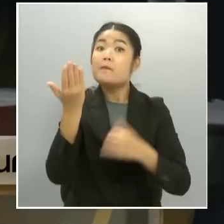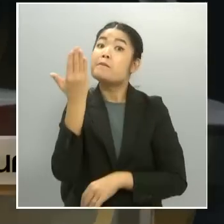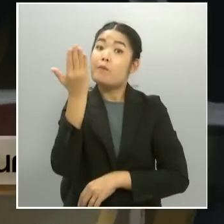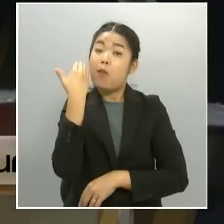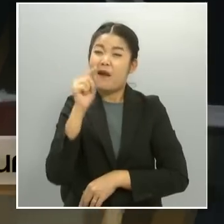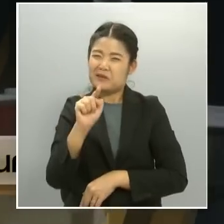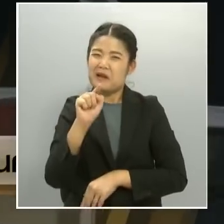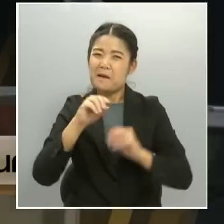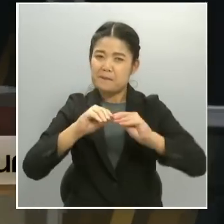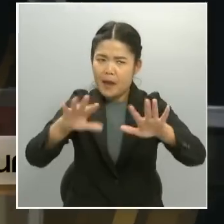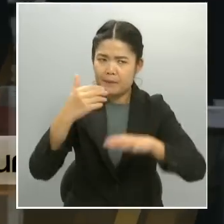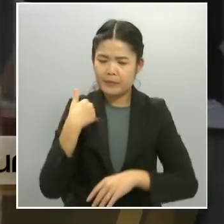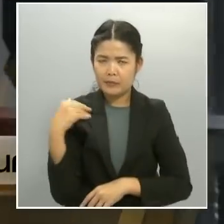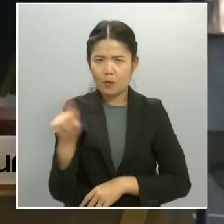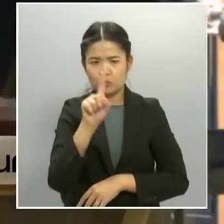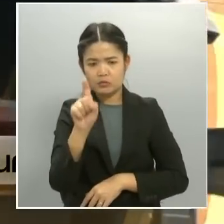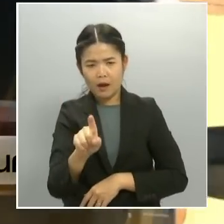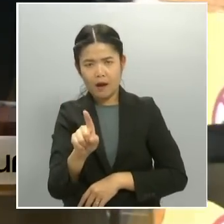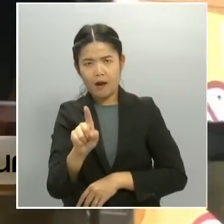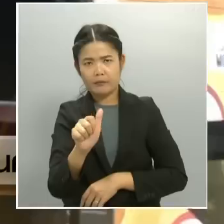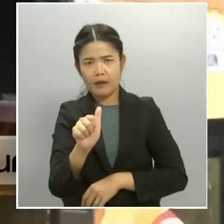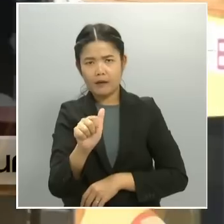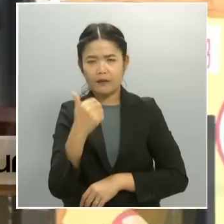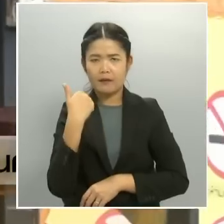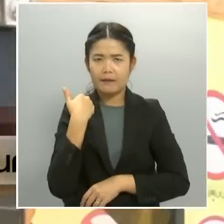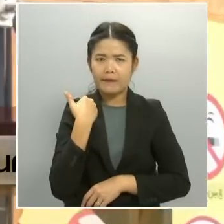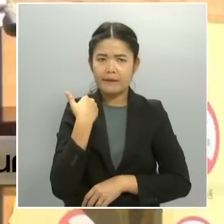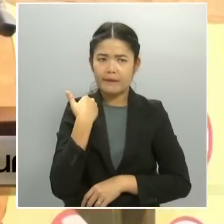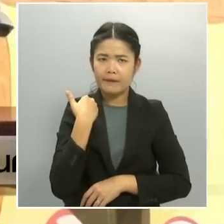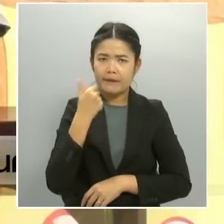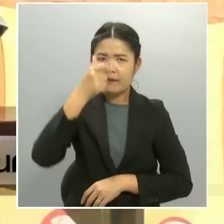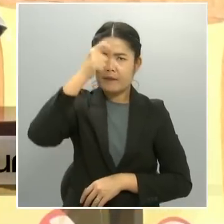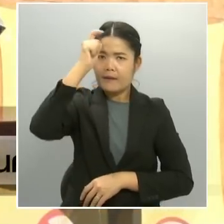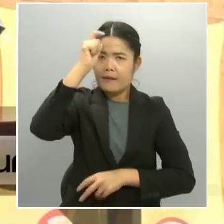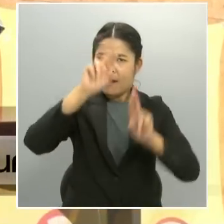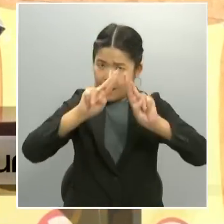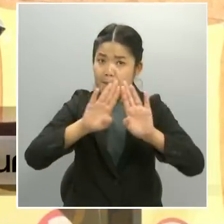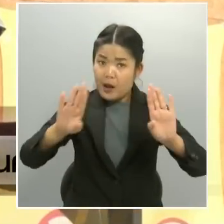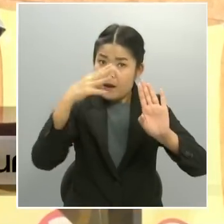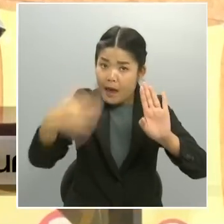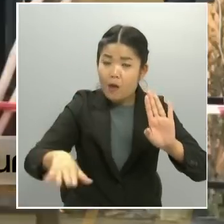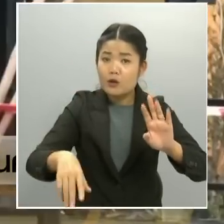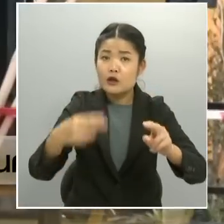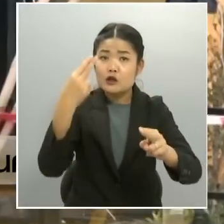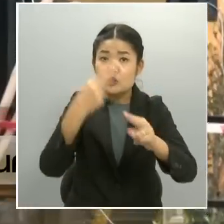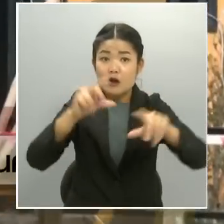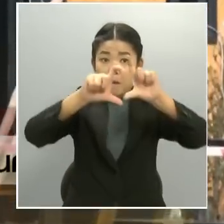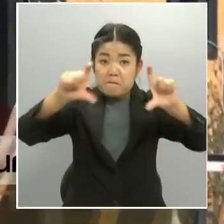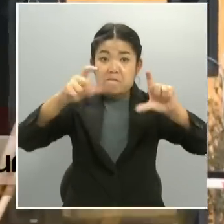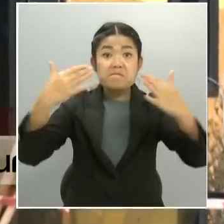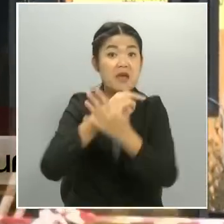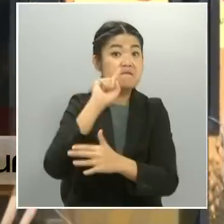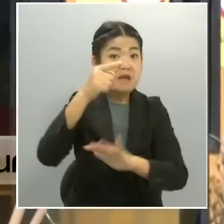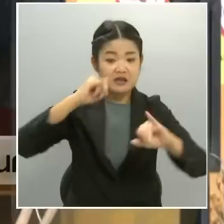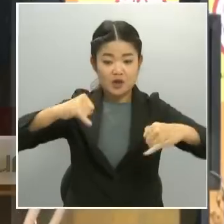แรงขึ้นมาเอ๊ะมันยังไงว่าเอ้าเปิดแล้วเหรอเปลี่ยนชื่อใหม่เจ้าของเดิมคุณรณร